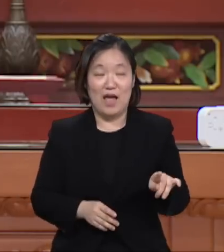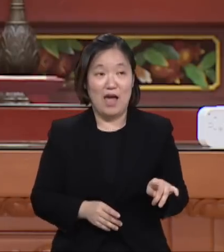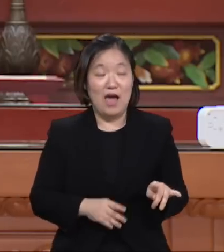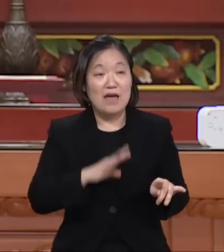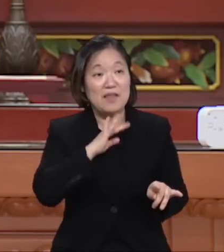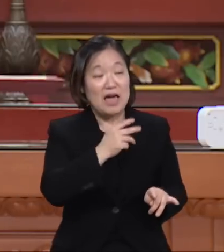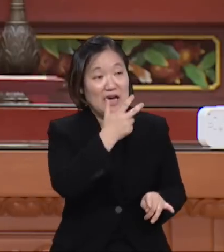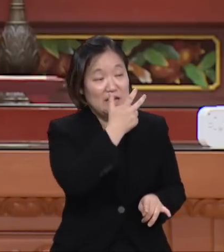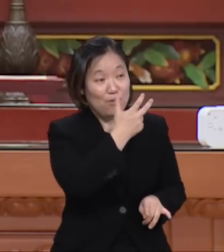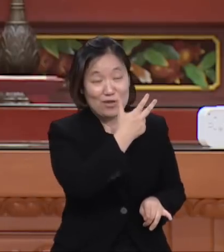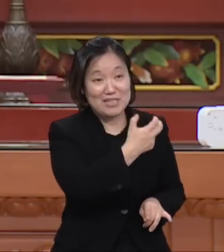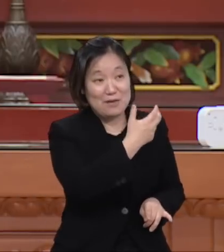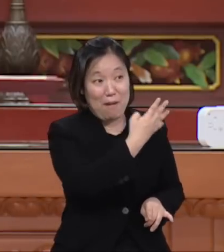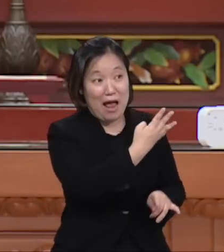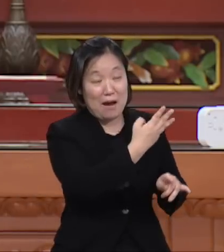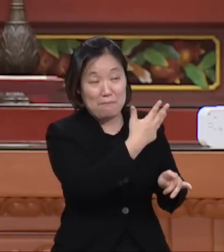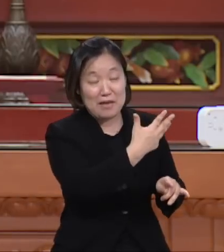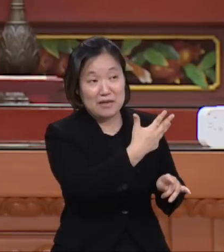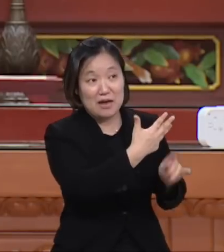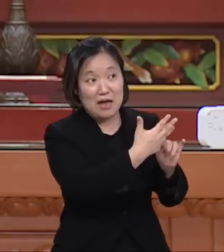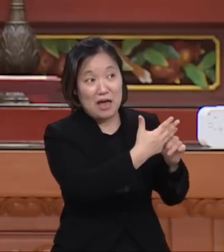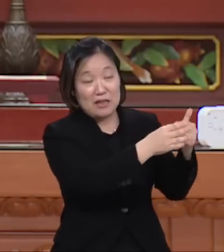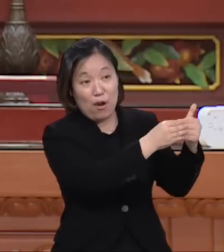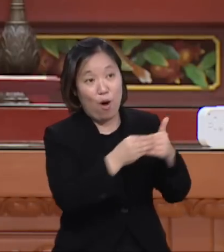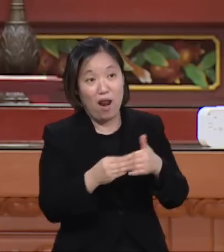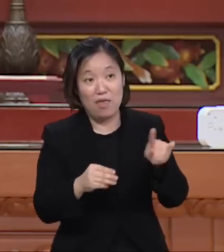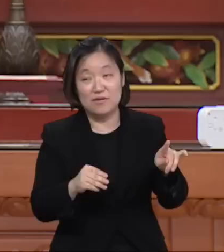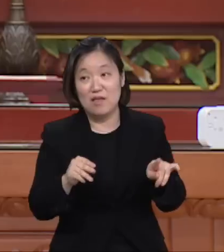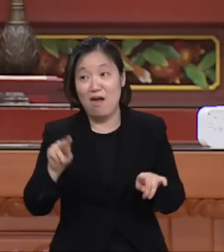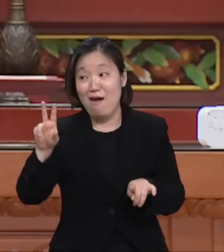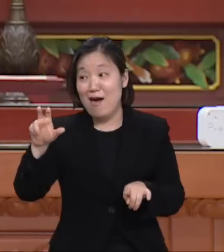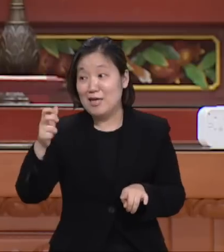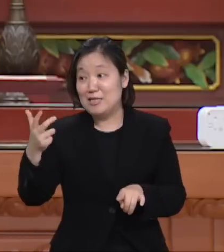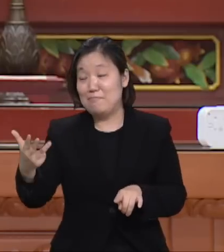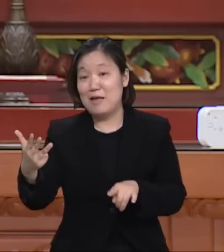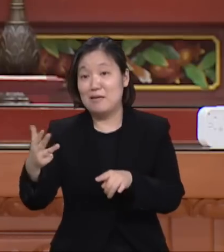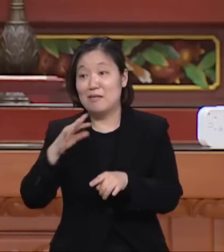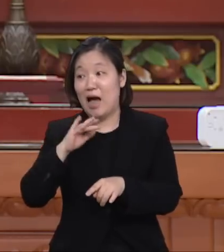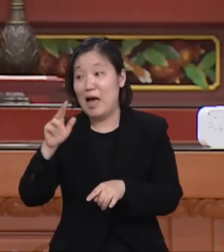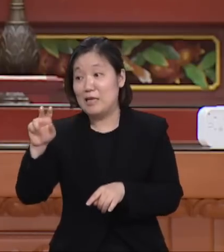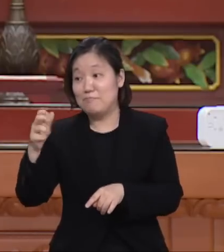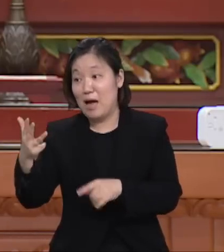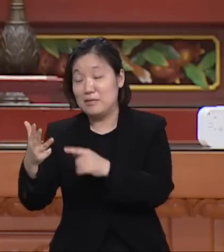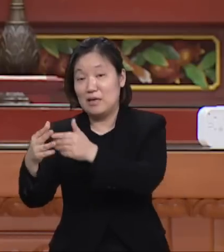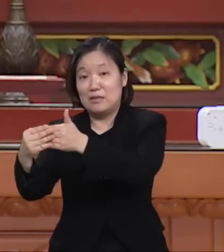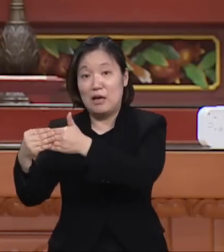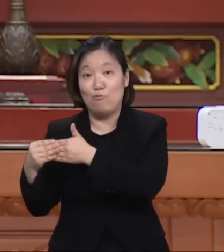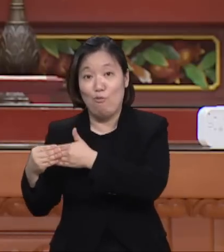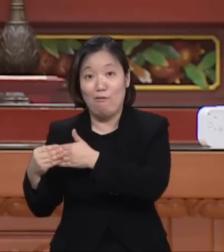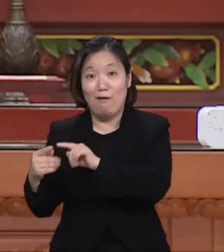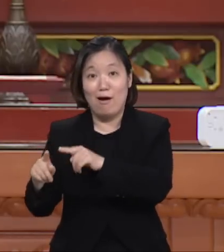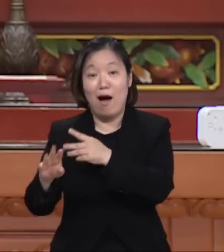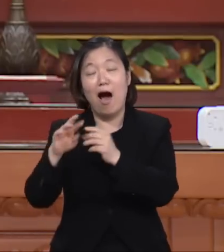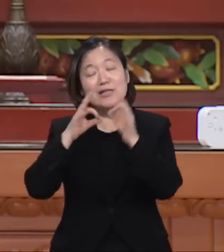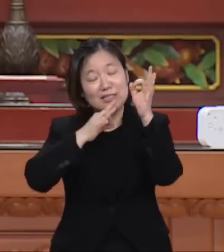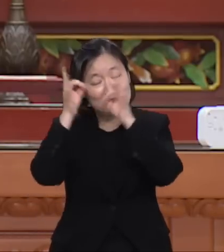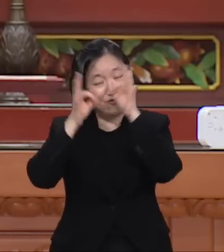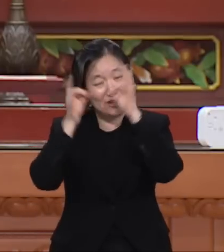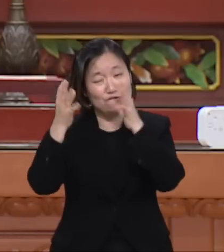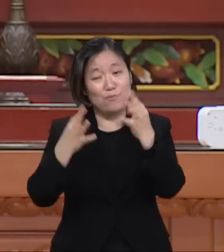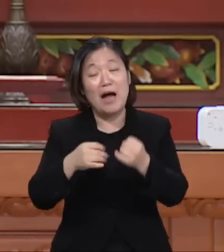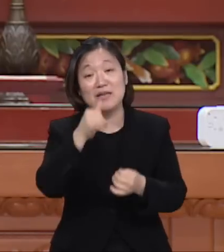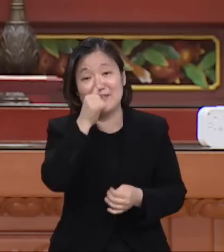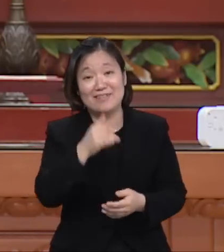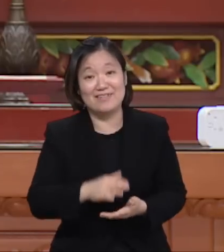78세 된 홍길동을 데려오라고 했는데 28살 때 홍대 똥을 데려온다거나 이런 이야기가 많아요 그래서 제가